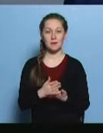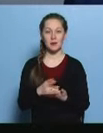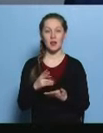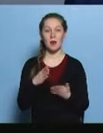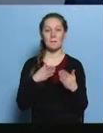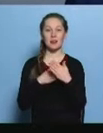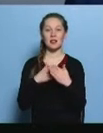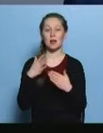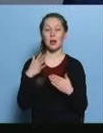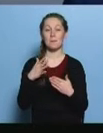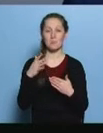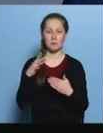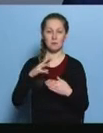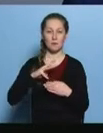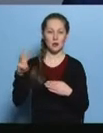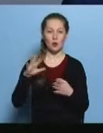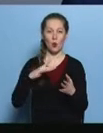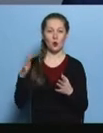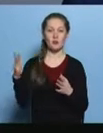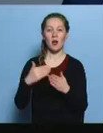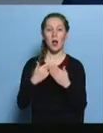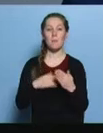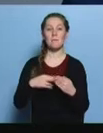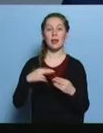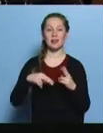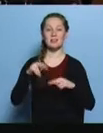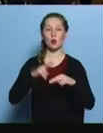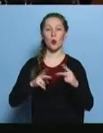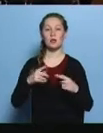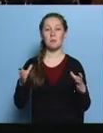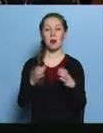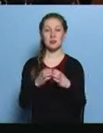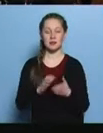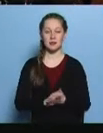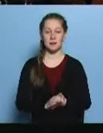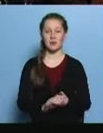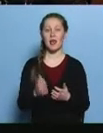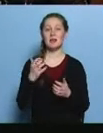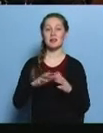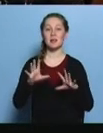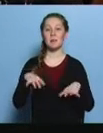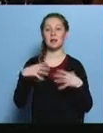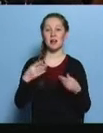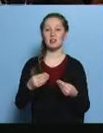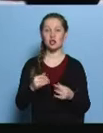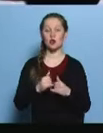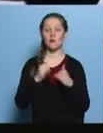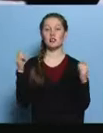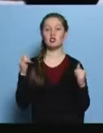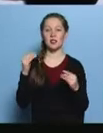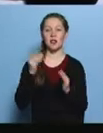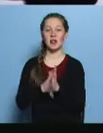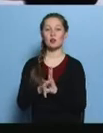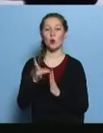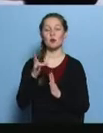155 миллионов перед строительными организациями. Среди предложений увеличения расходов на школьное питание,